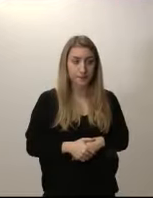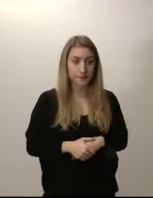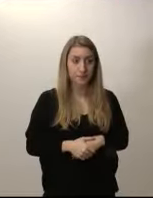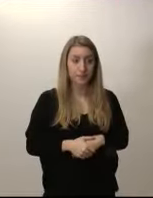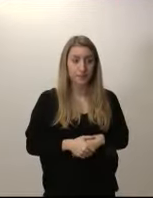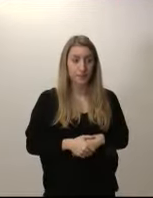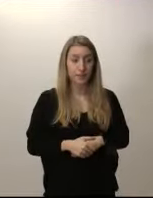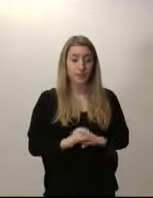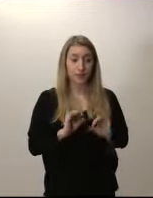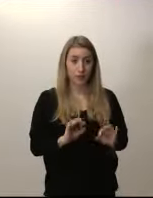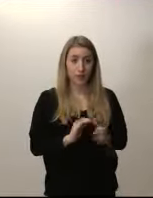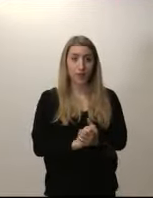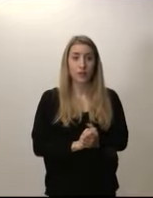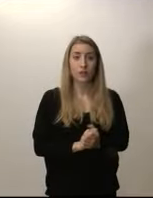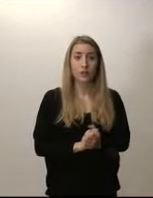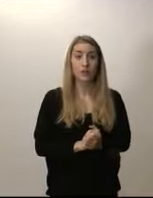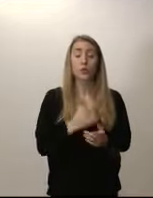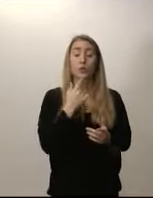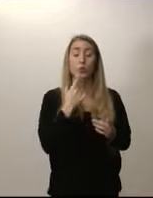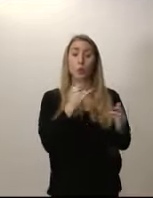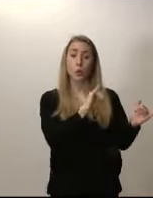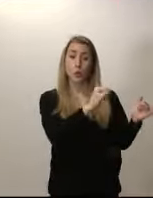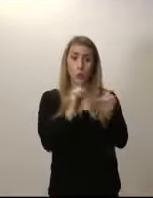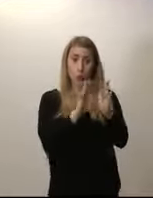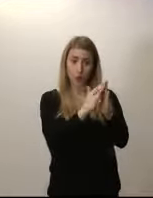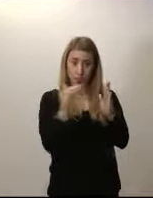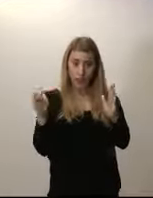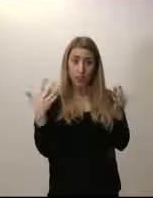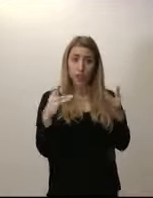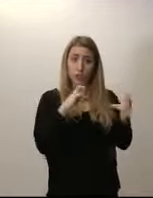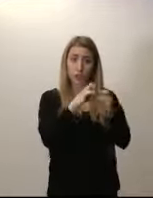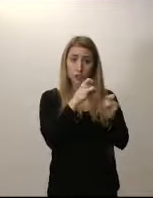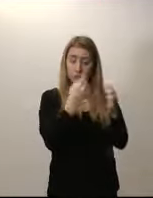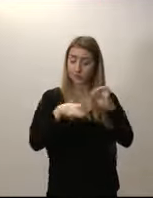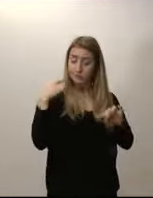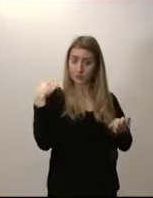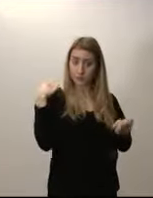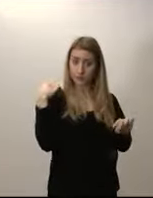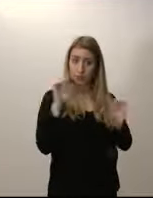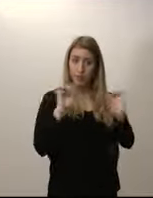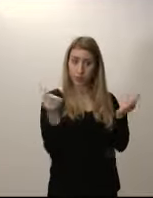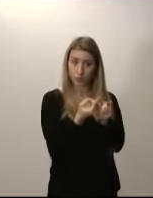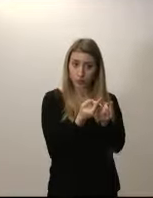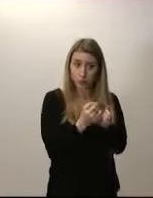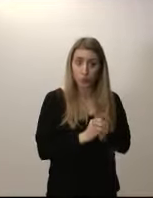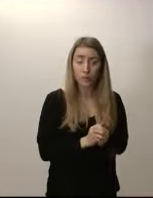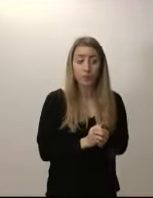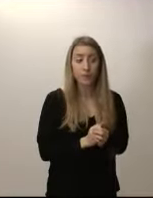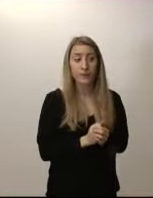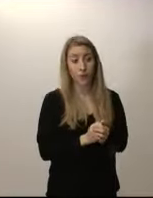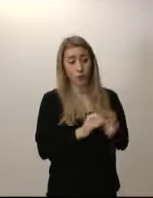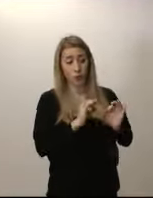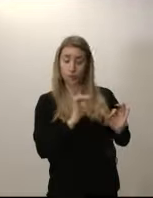Voilà. Donc la ludothèque est un point que nous avions évoqué lors de la commission et qui avait permis de saluer